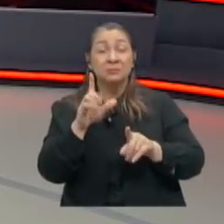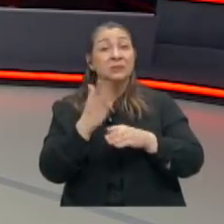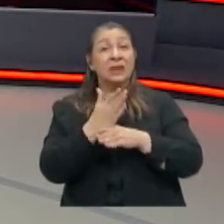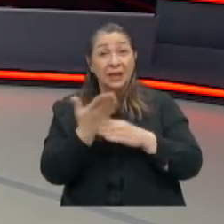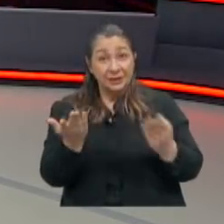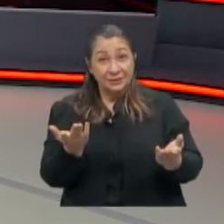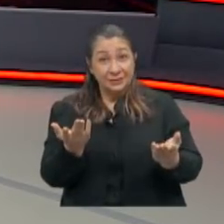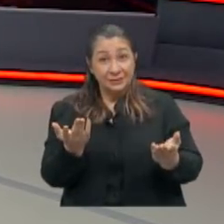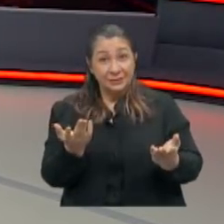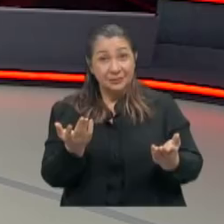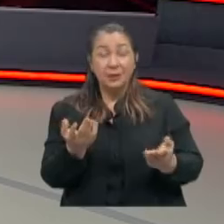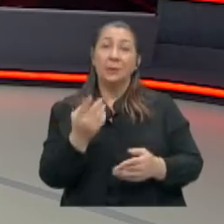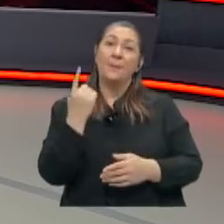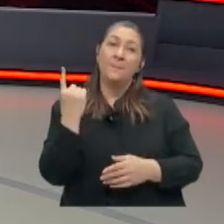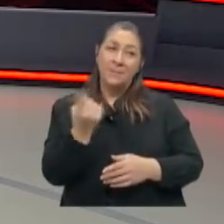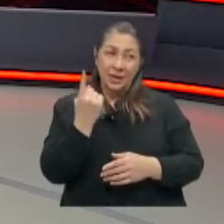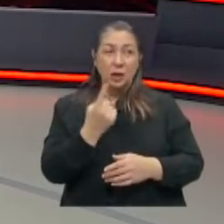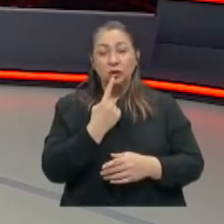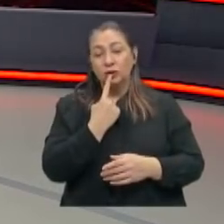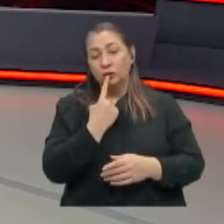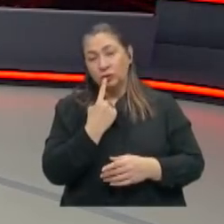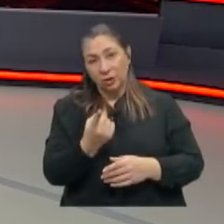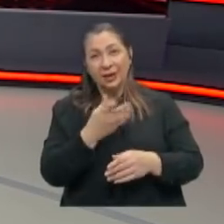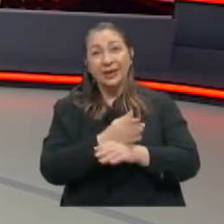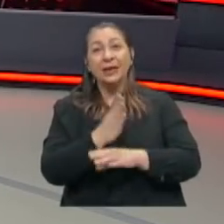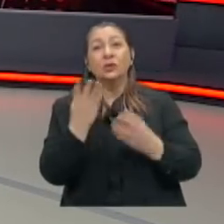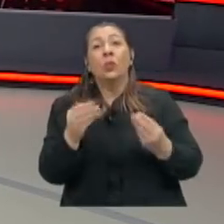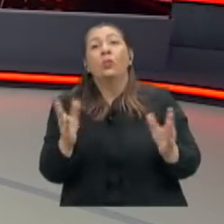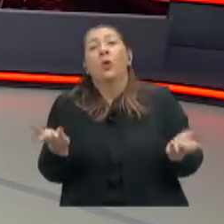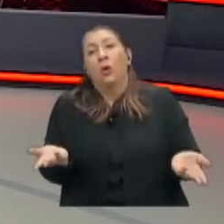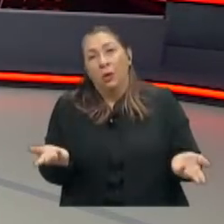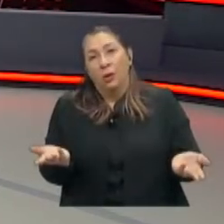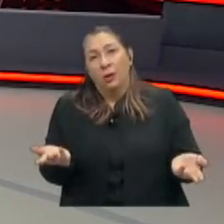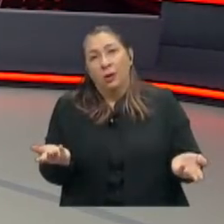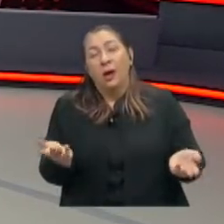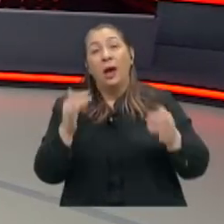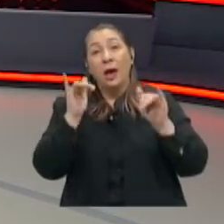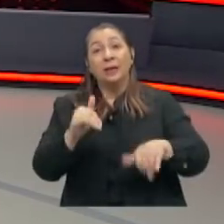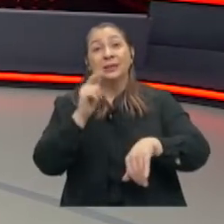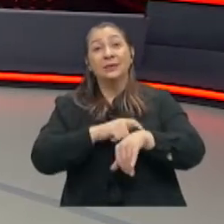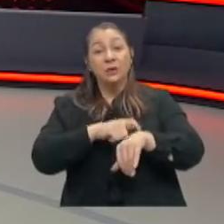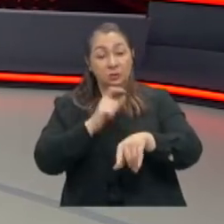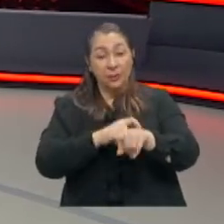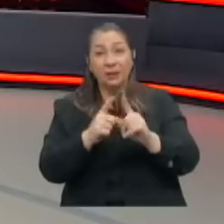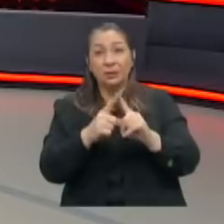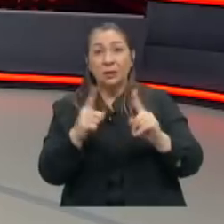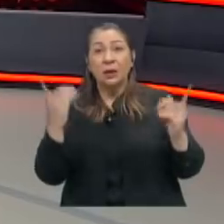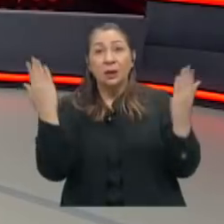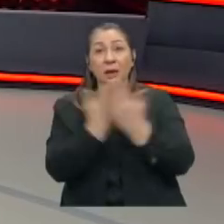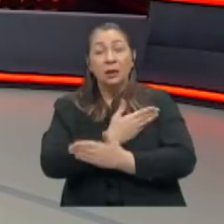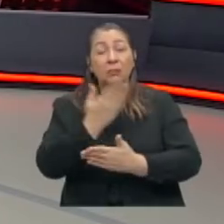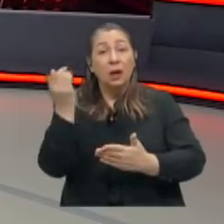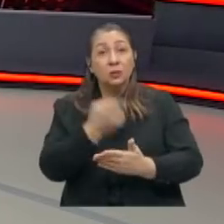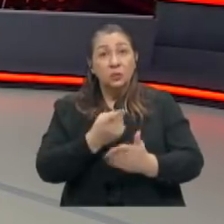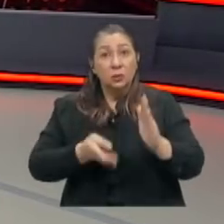Çünkü bir kere söylenen şeyler gerçekleşmiyor. Aynı zamanda süreler uzuyor, yanılma payları